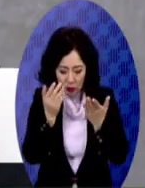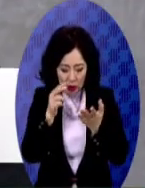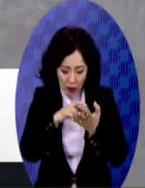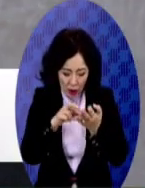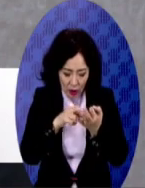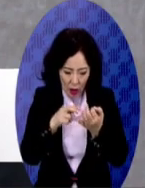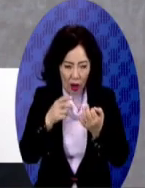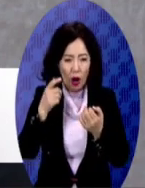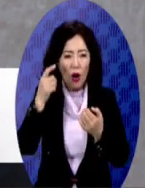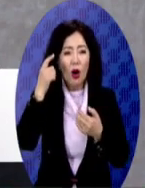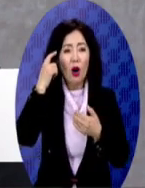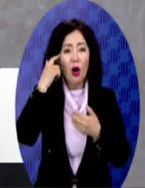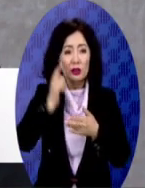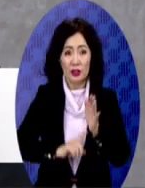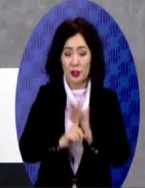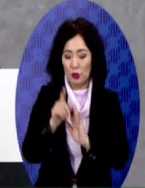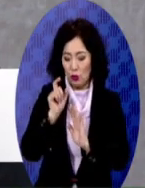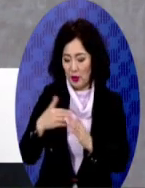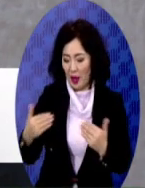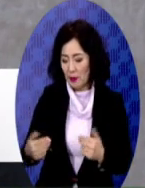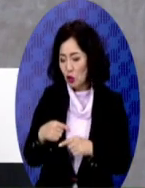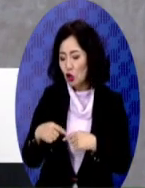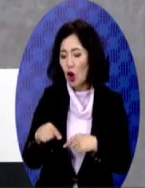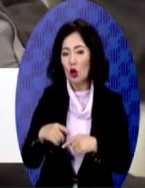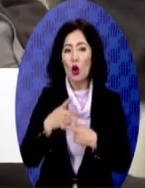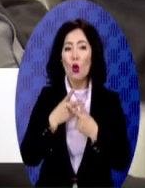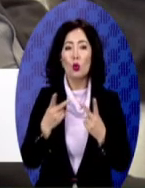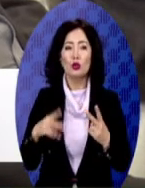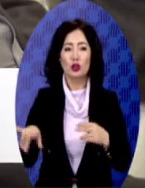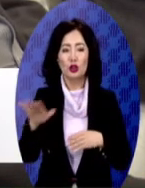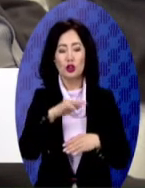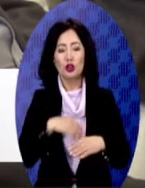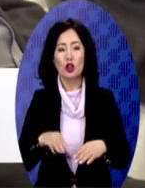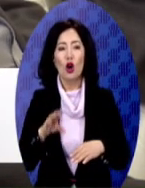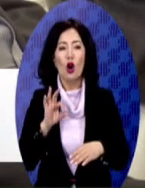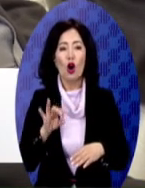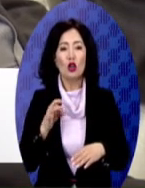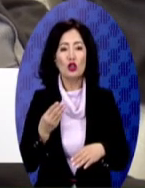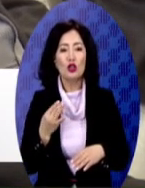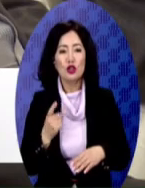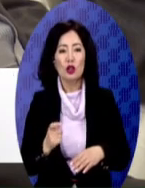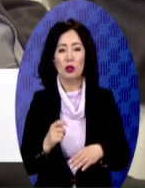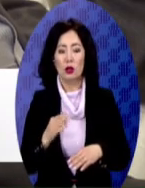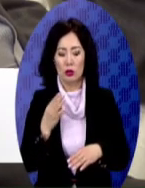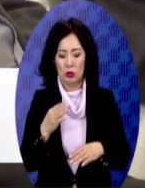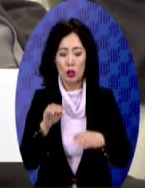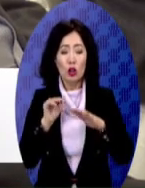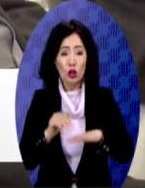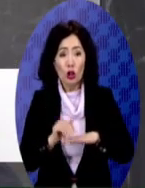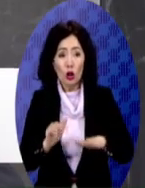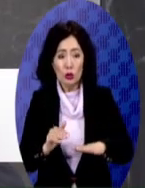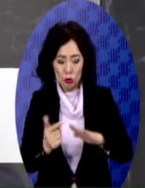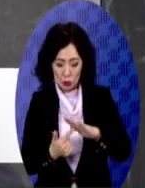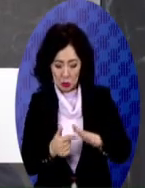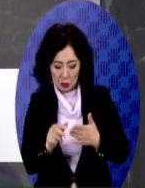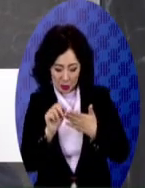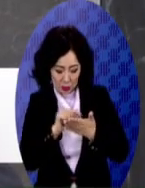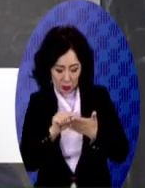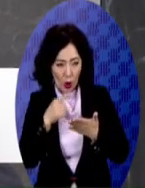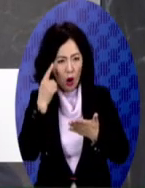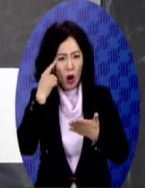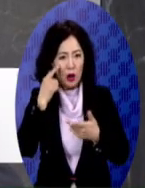ихэлсэн цагт хүний амьдралд ойр үндэсний оршин тогтнохын бүхий л талын баталгаа болсон суур баримт бичиг болохыг ойлгоход хэцүү бишээ. Иймээс